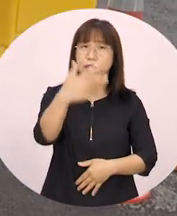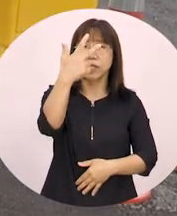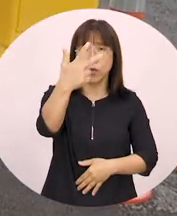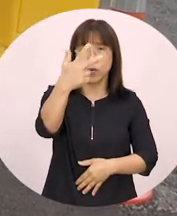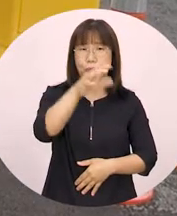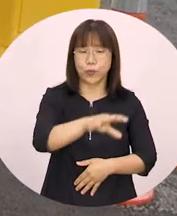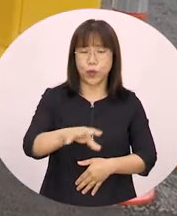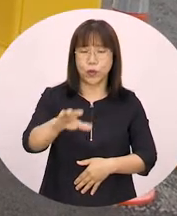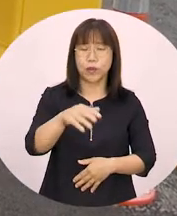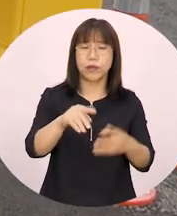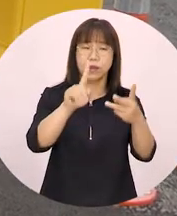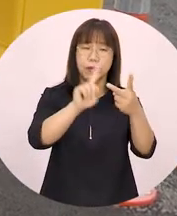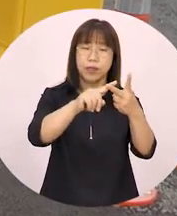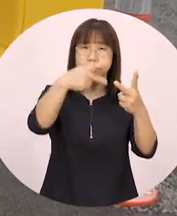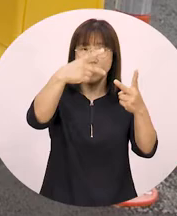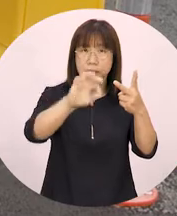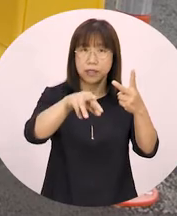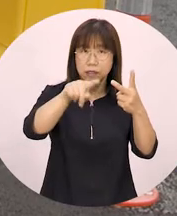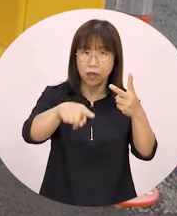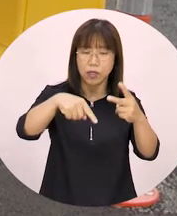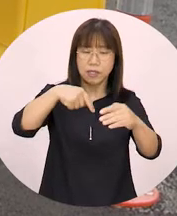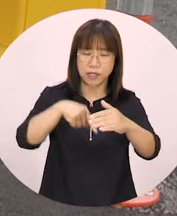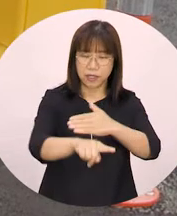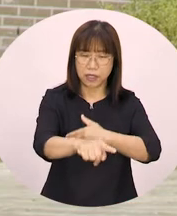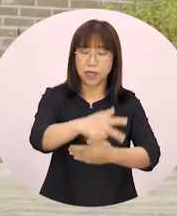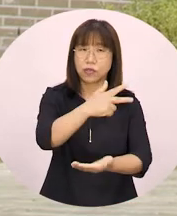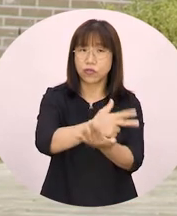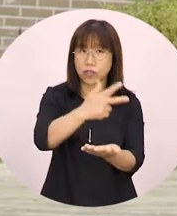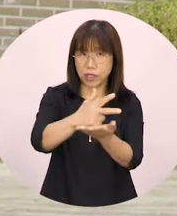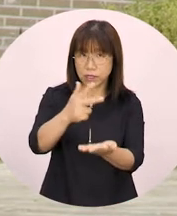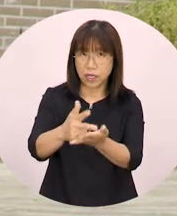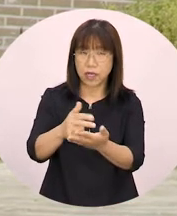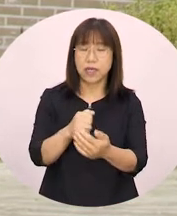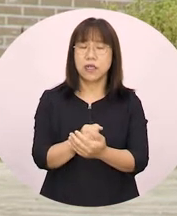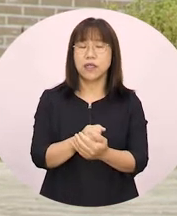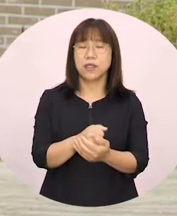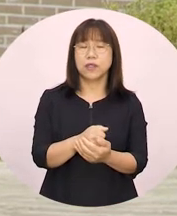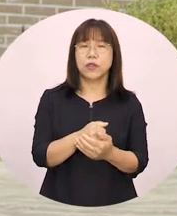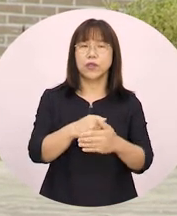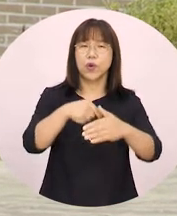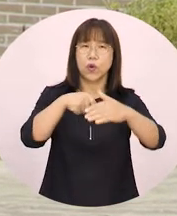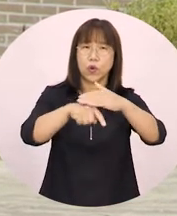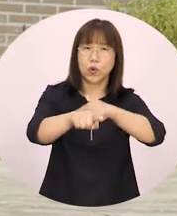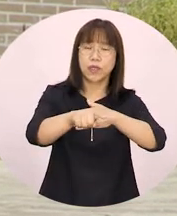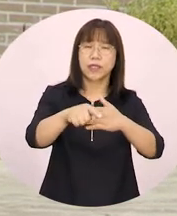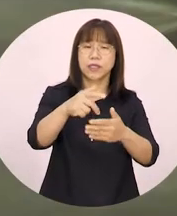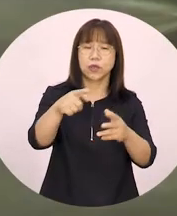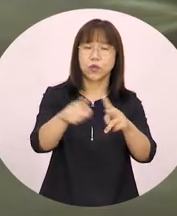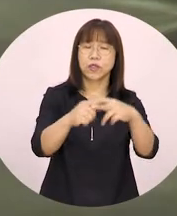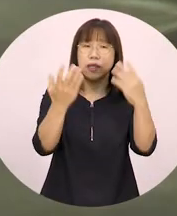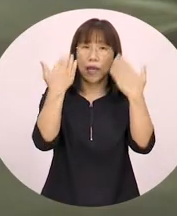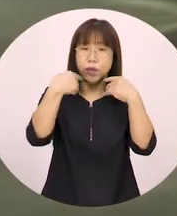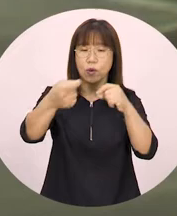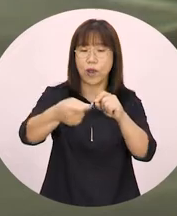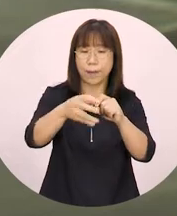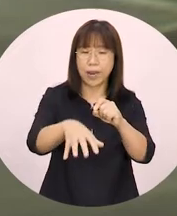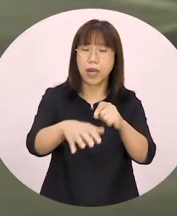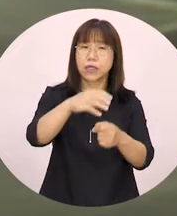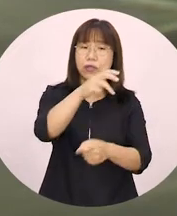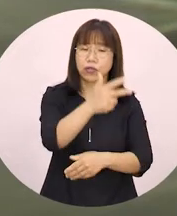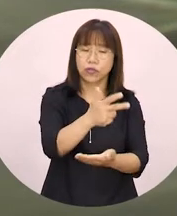주차규모는 9면입니다. 또 등서초등학교 지하공영주차장은 화곡로 58길 86에 위치해